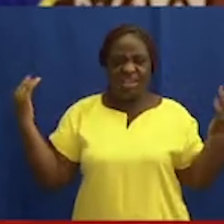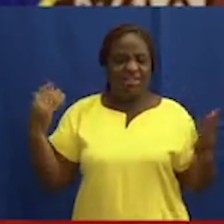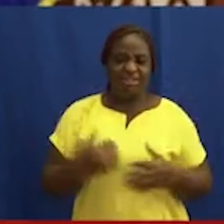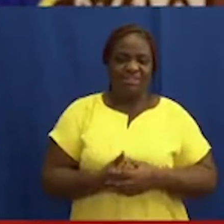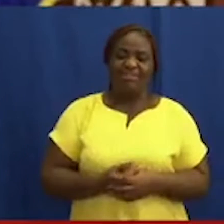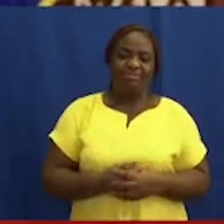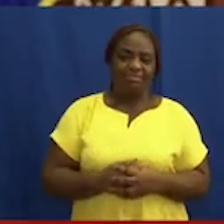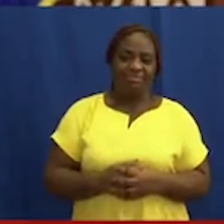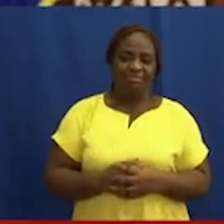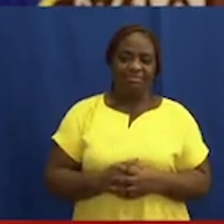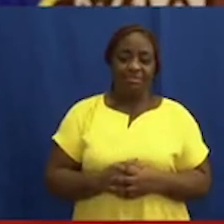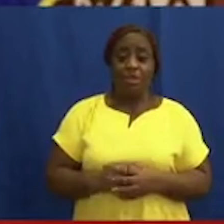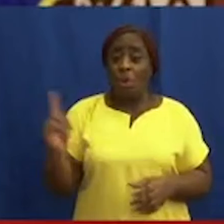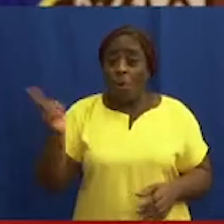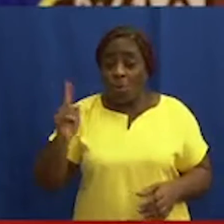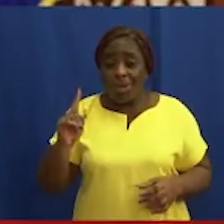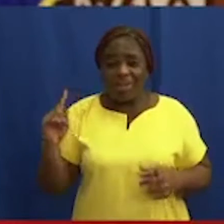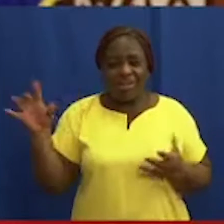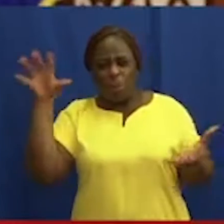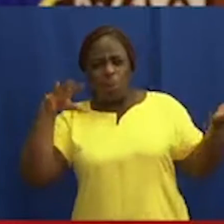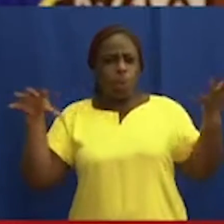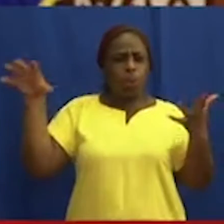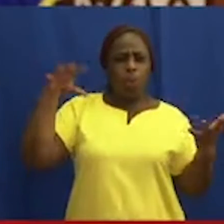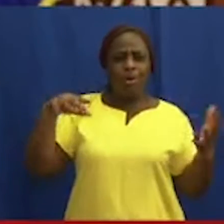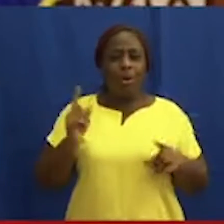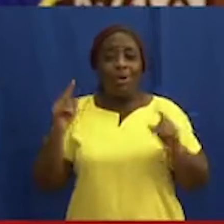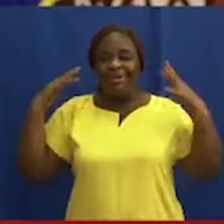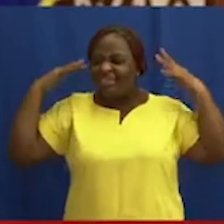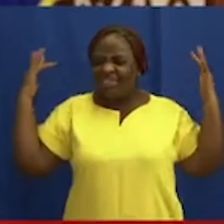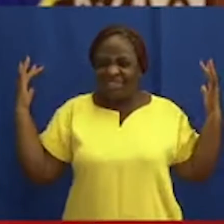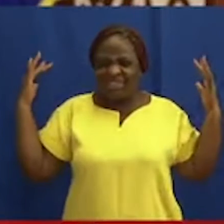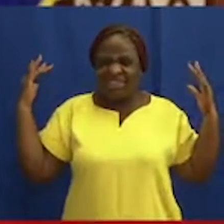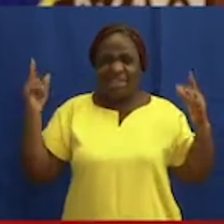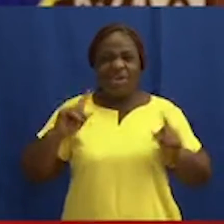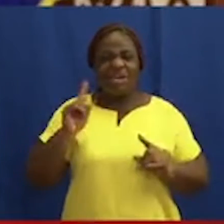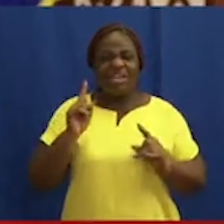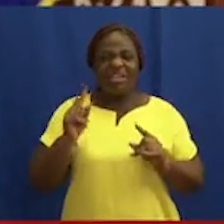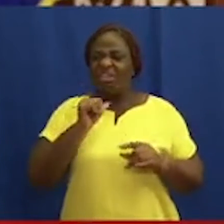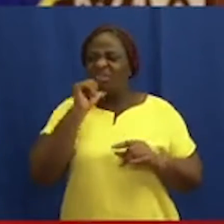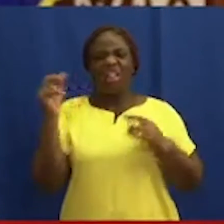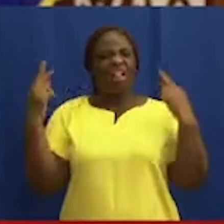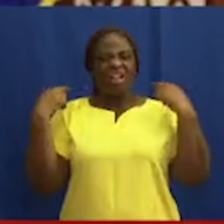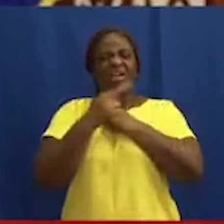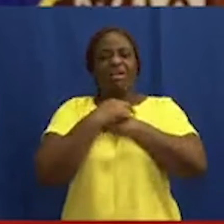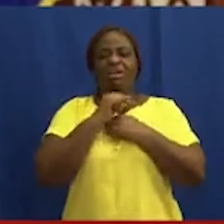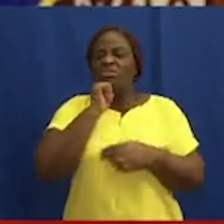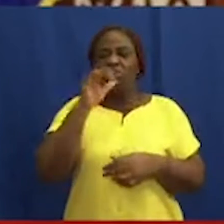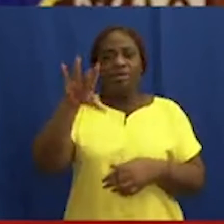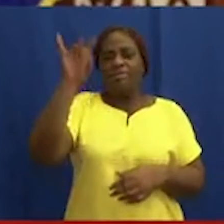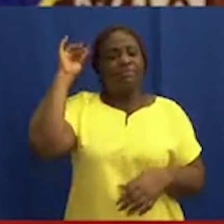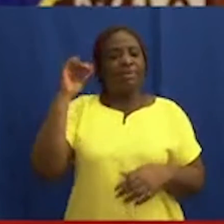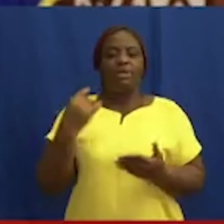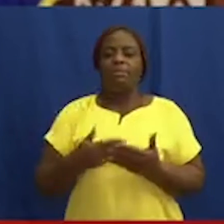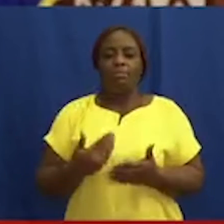ga wanda yake nasu ne su rika yada zantuttuka da yake basu dace ba, wanda hakan kuma ke iya